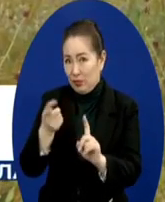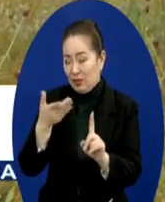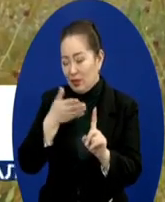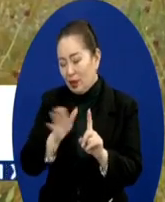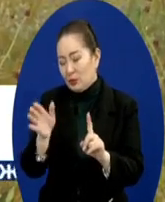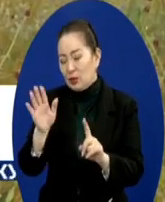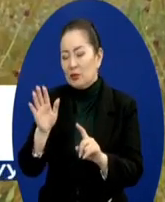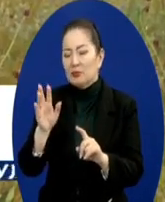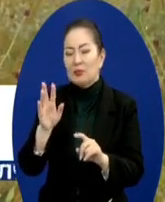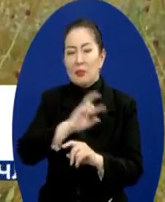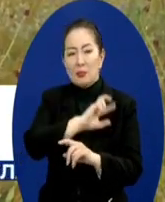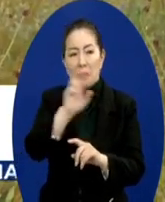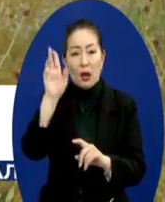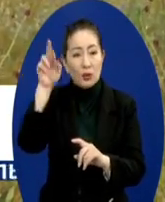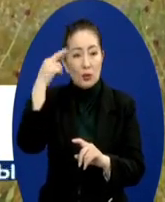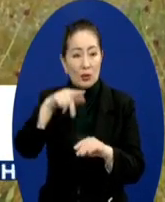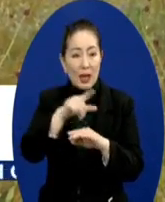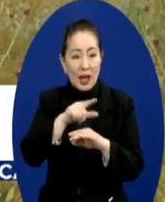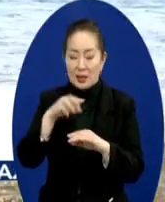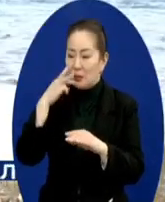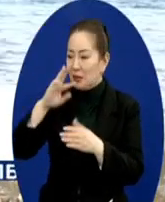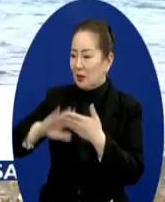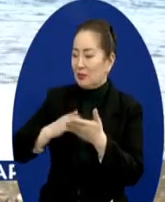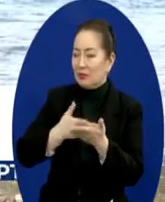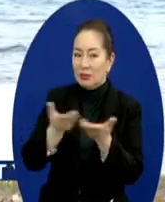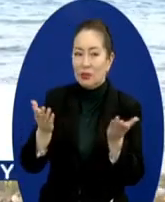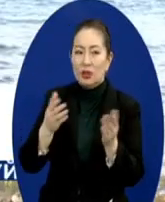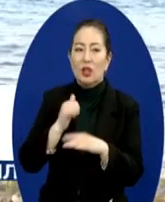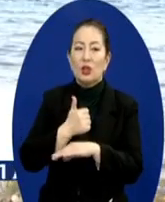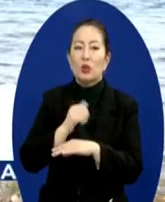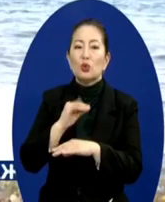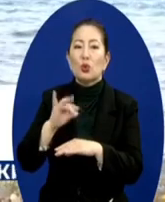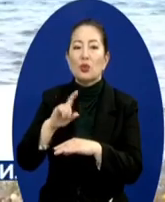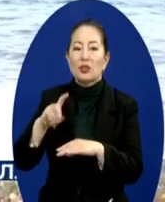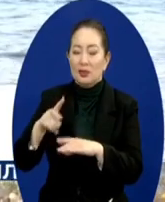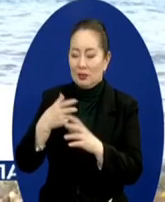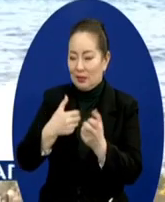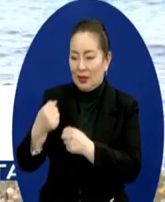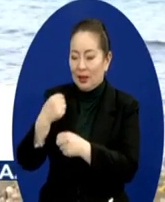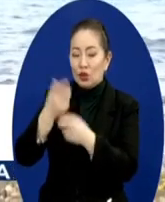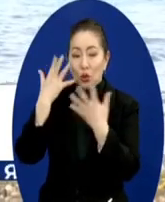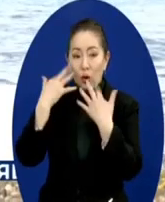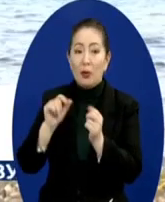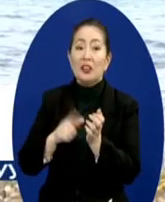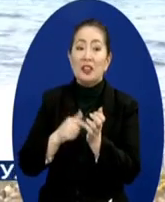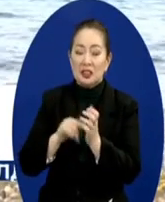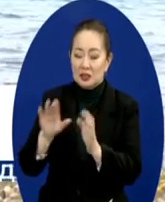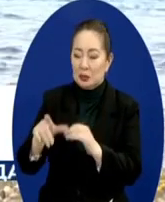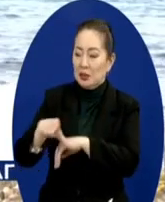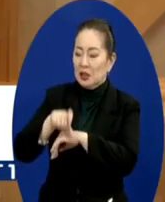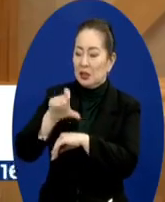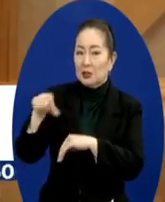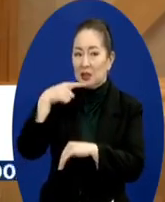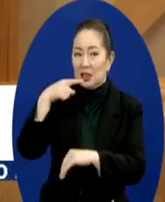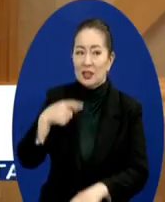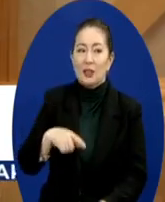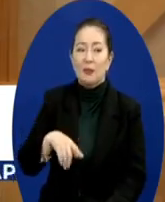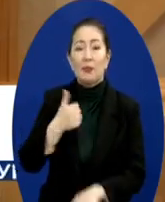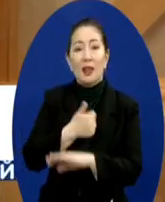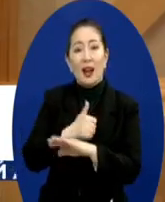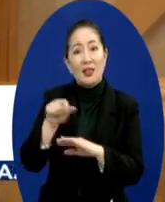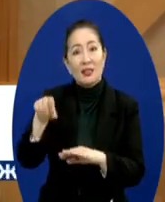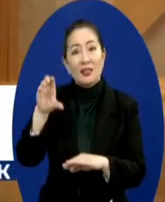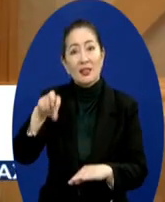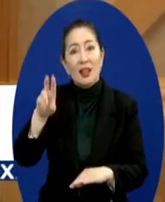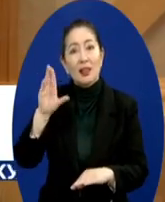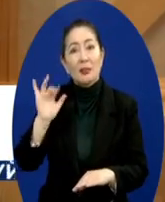нутгийн онцлог, байгалийн дурсгал газрын мэдээллийг танилцуулах, жуулчдыг татах ажлыг зохион байгуулах хэрэгтэй гэдгийг мэрэгчлийнхэн хэлж байна. Аялал жуулчлалын